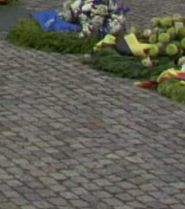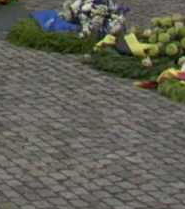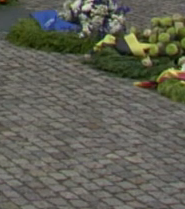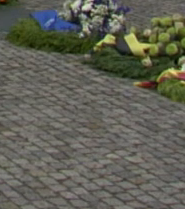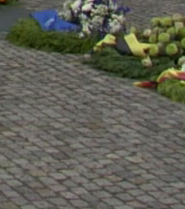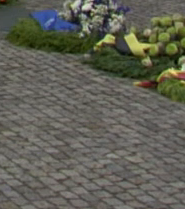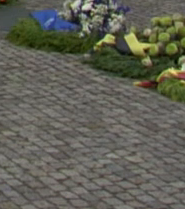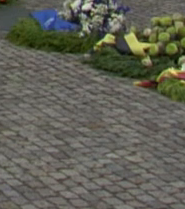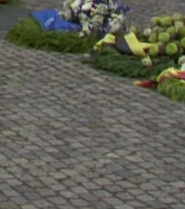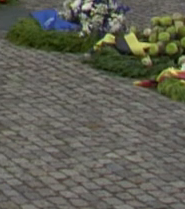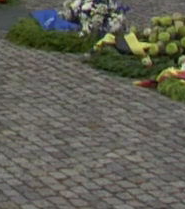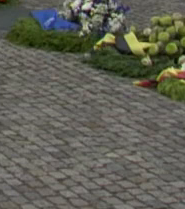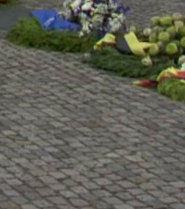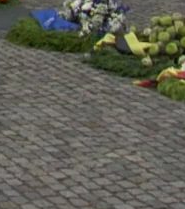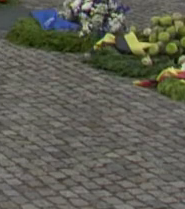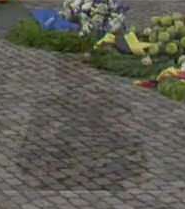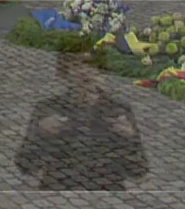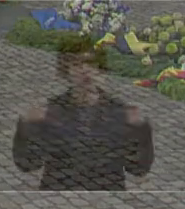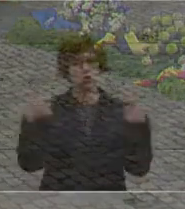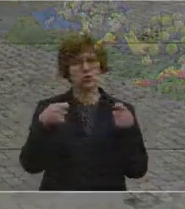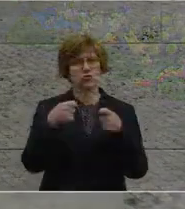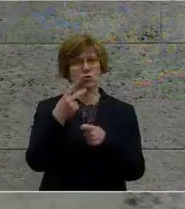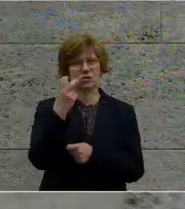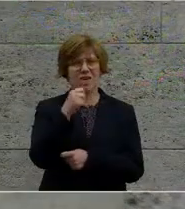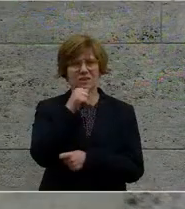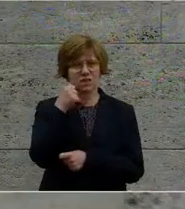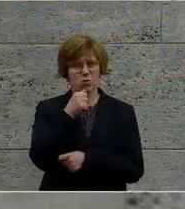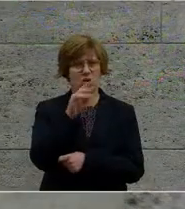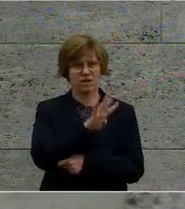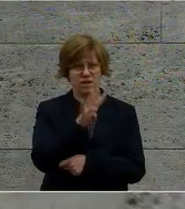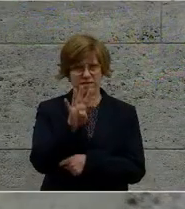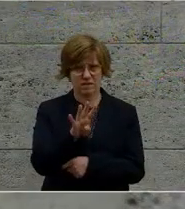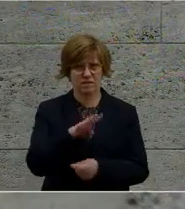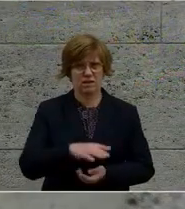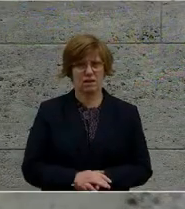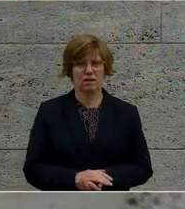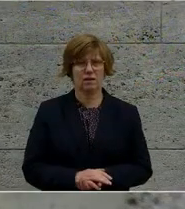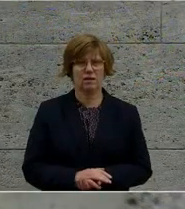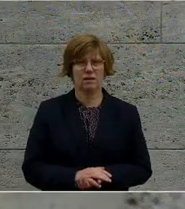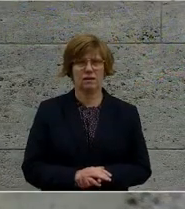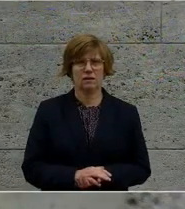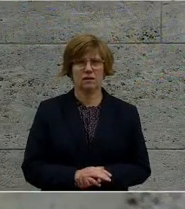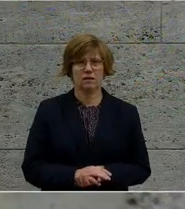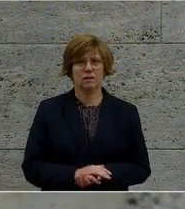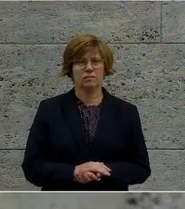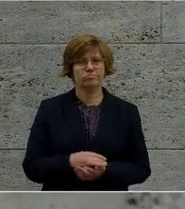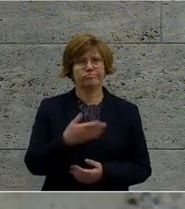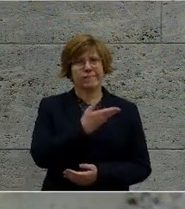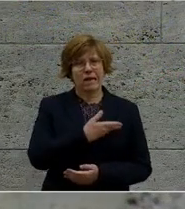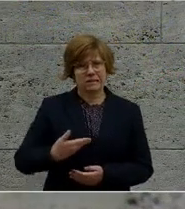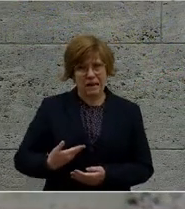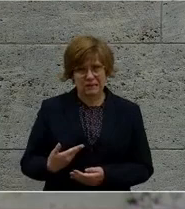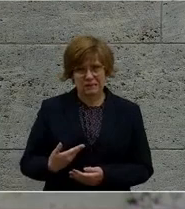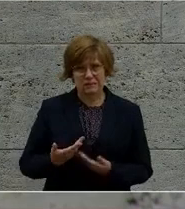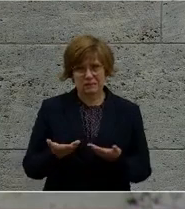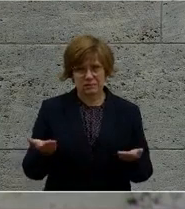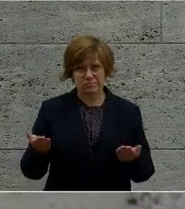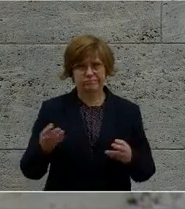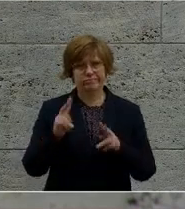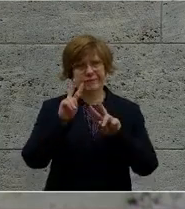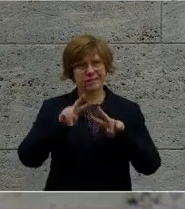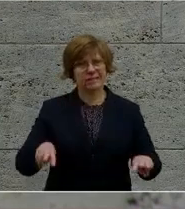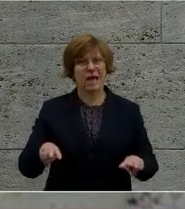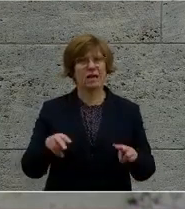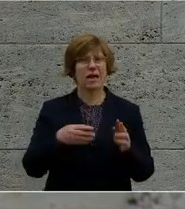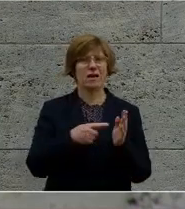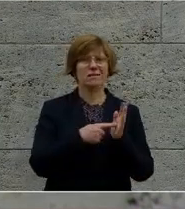Liebe Angehörige der Stiftung 20. Juli 1944, Exzellenzen, sehr